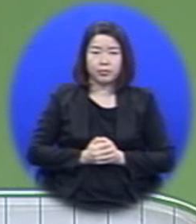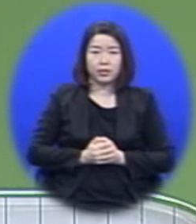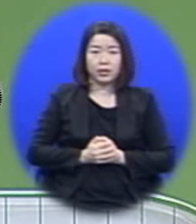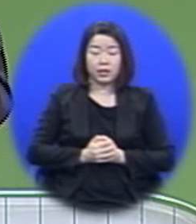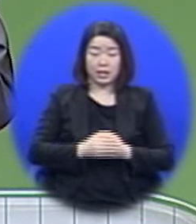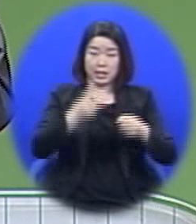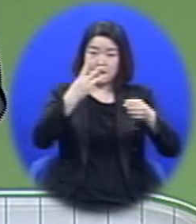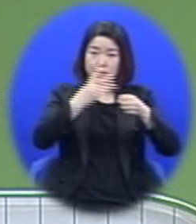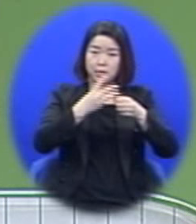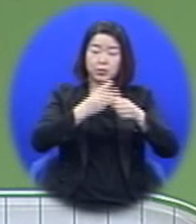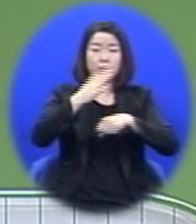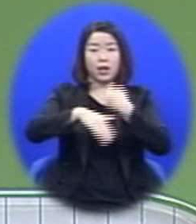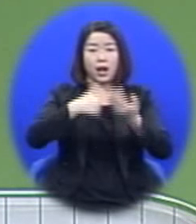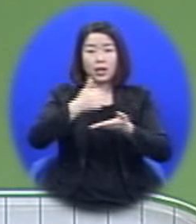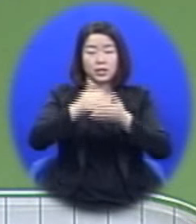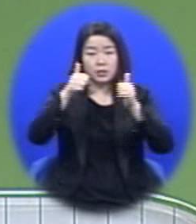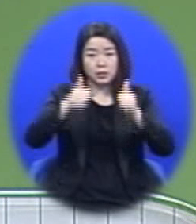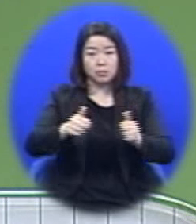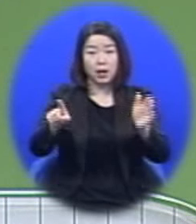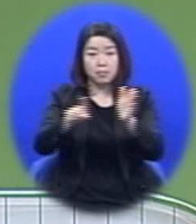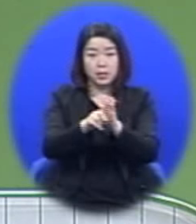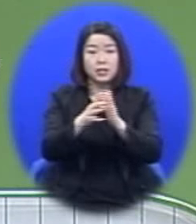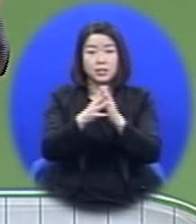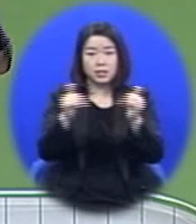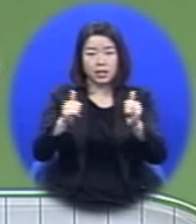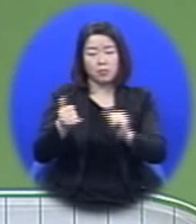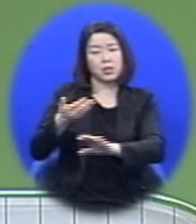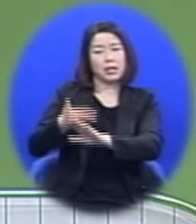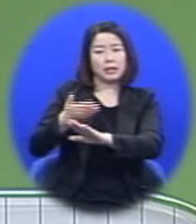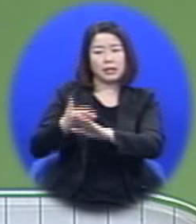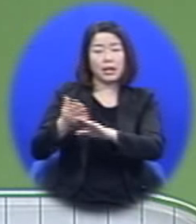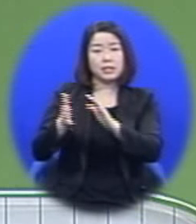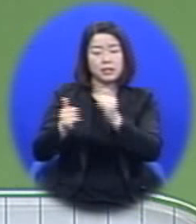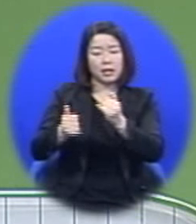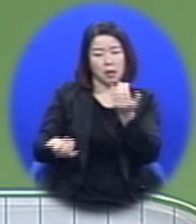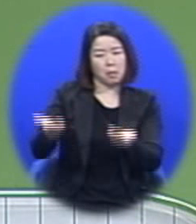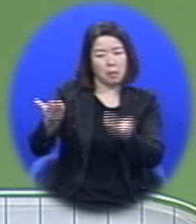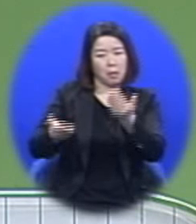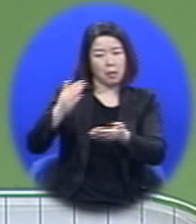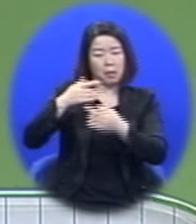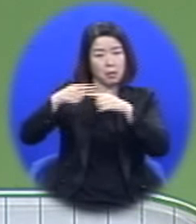사람입니다. 세 번째로 하나님의 심판을 믿는 사람은 남을 판단하지 않습니다.